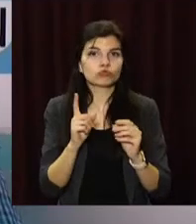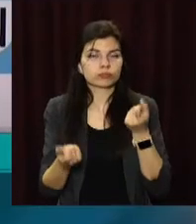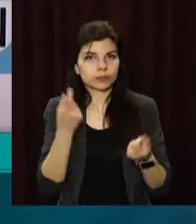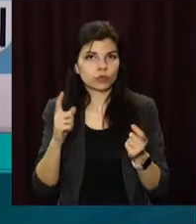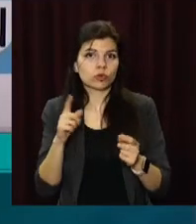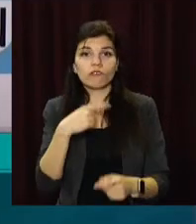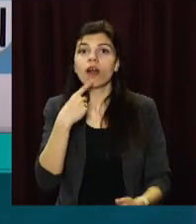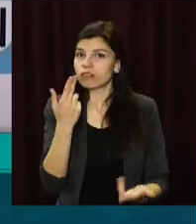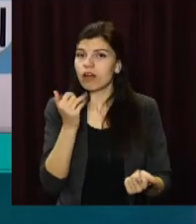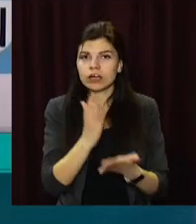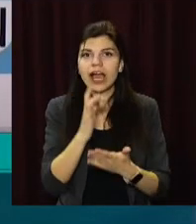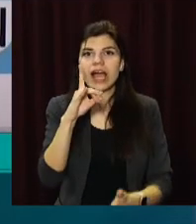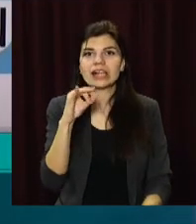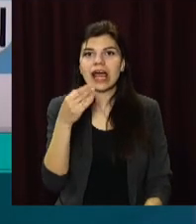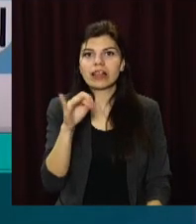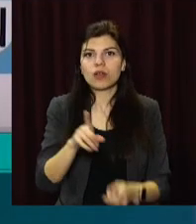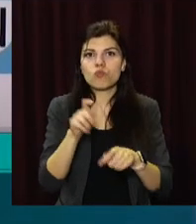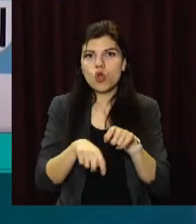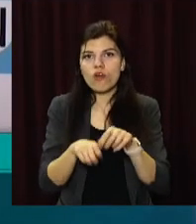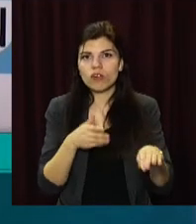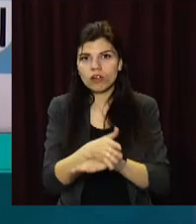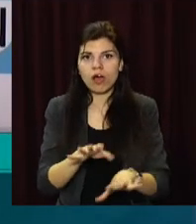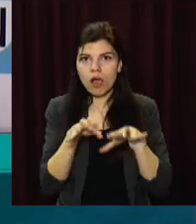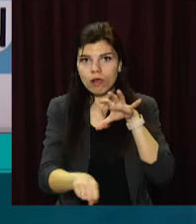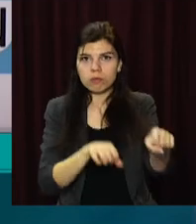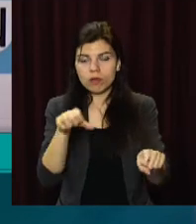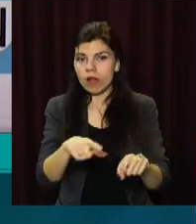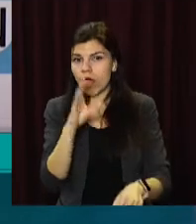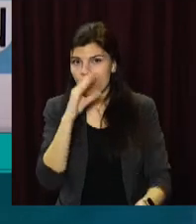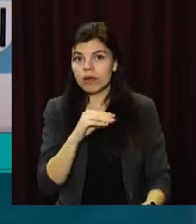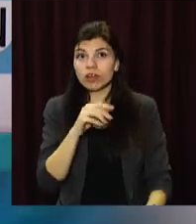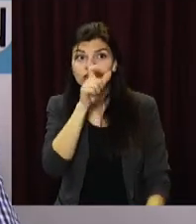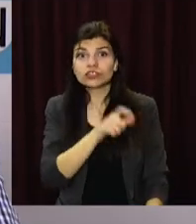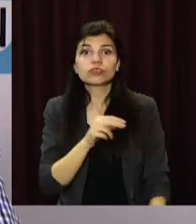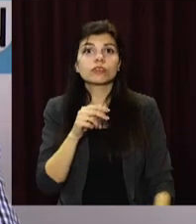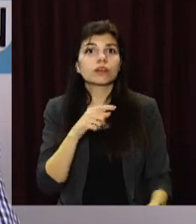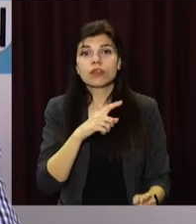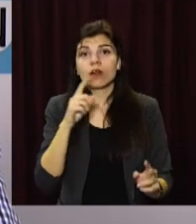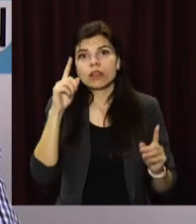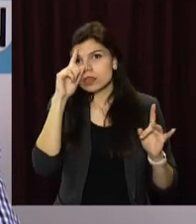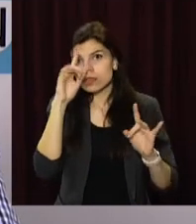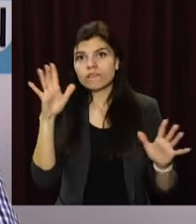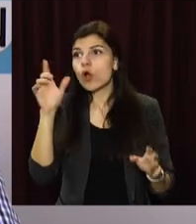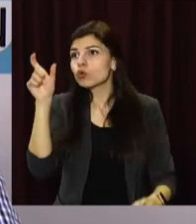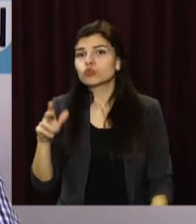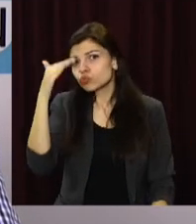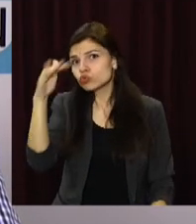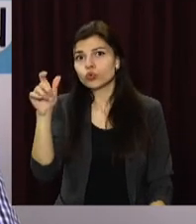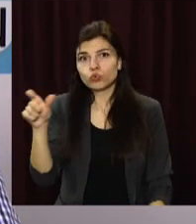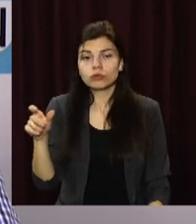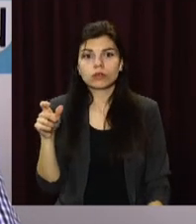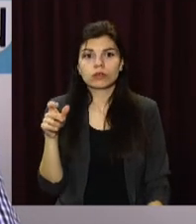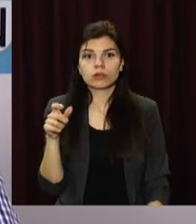Существують рейдерські захвати. У фермерів можуть просто-напросто неізвісні люди